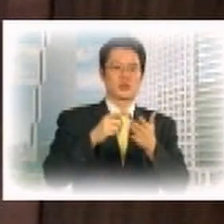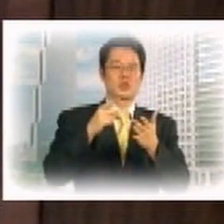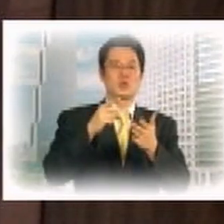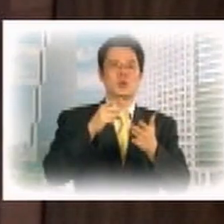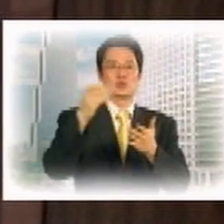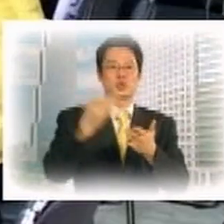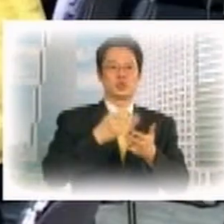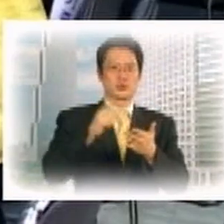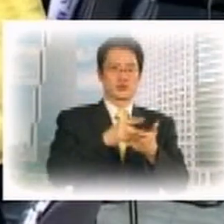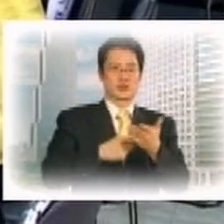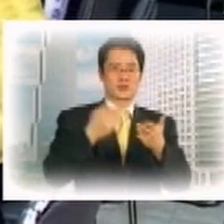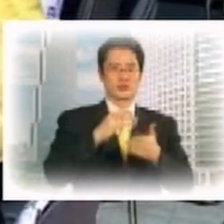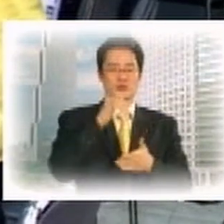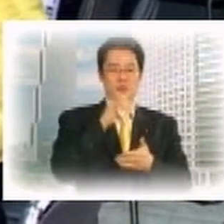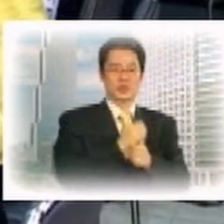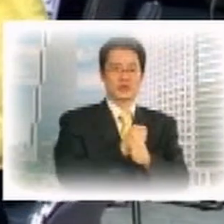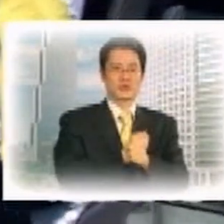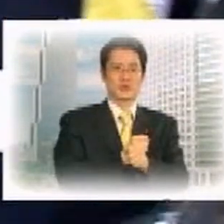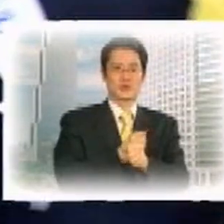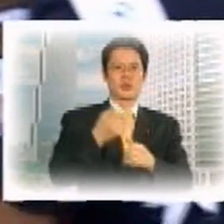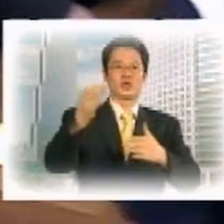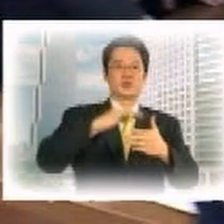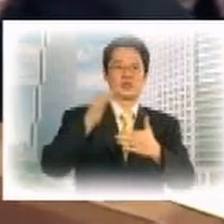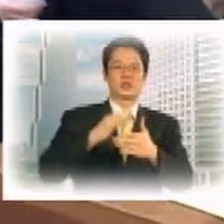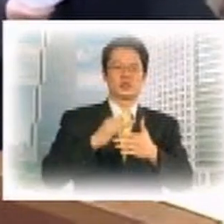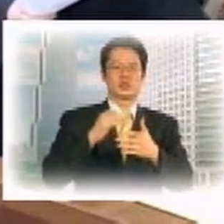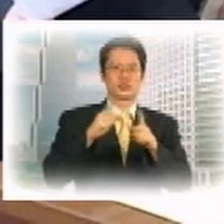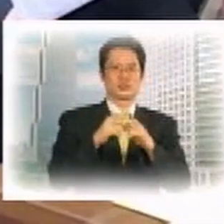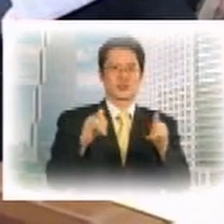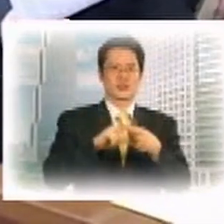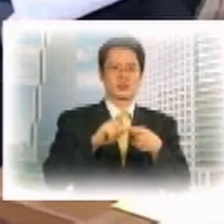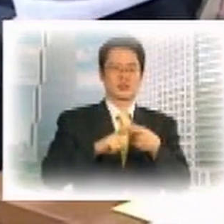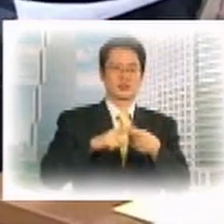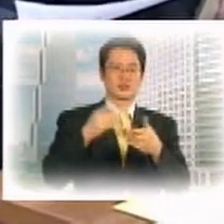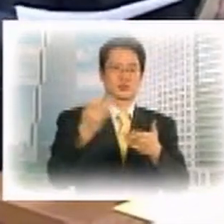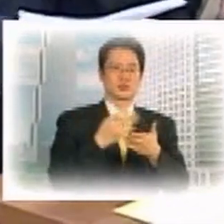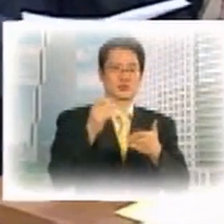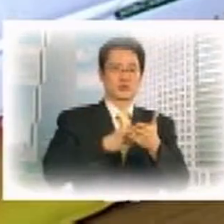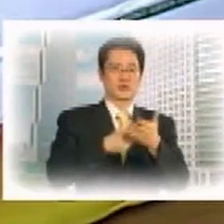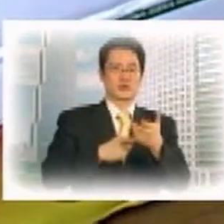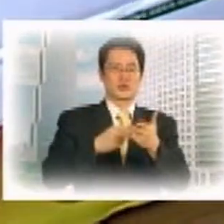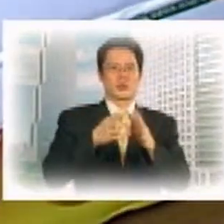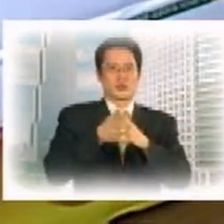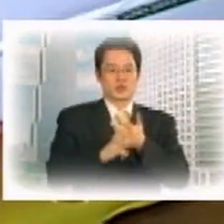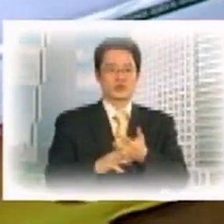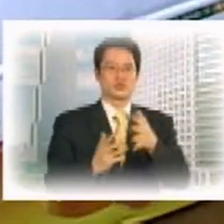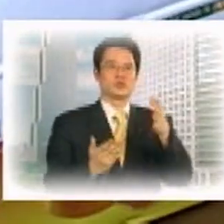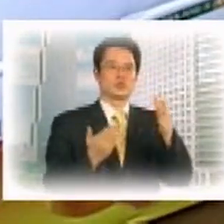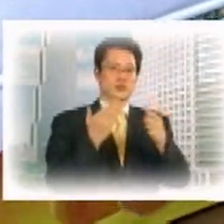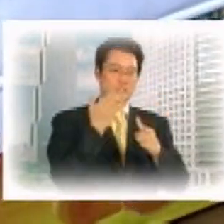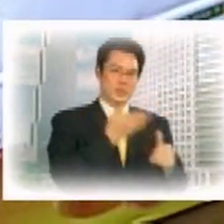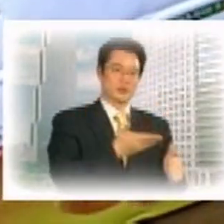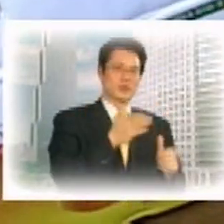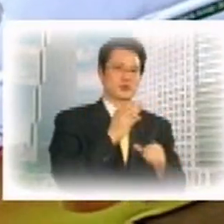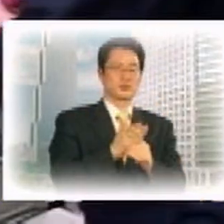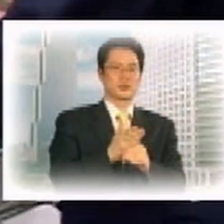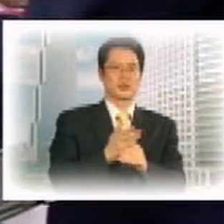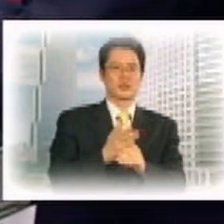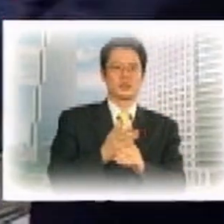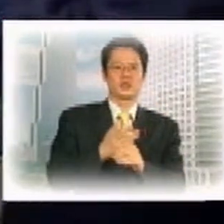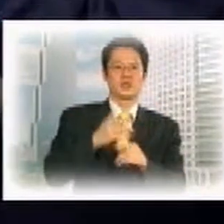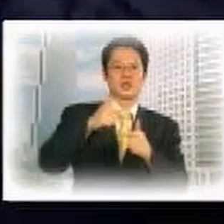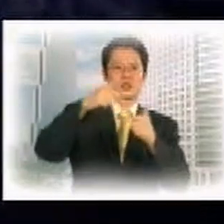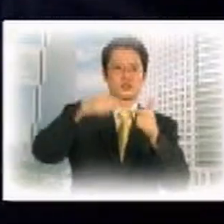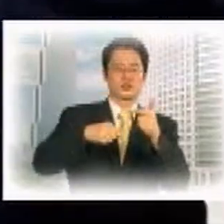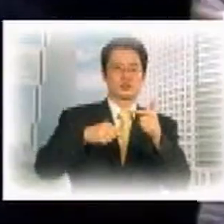책값을 매겨 소득공제를 받을 수 있도록 하는 한편 성금으로 접수하는 주민에 대해서 소득공제용 현금영수증을 발급하고